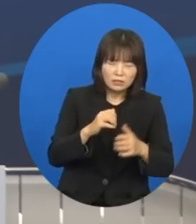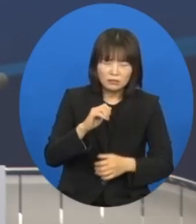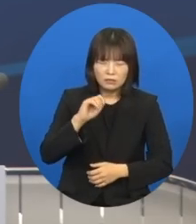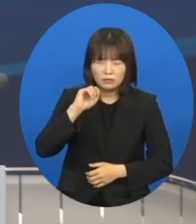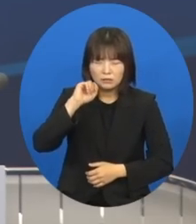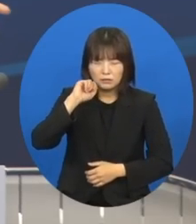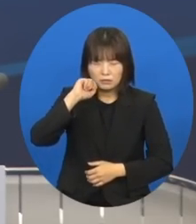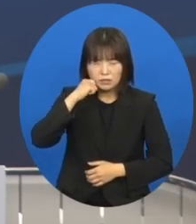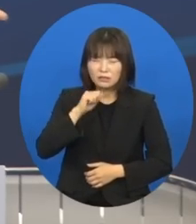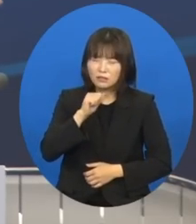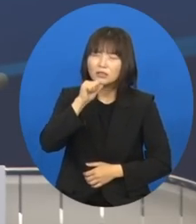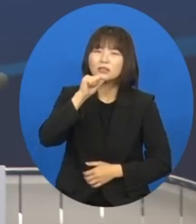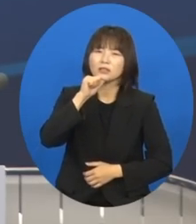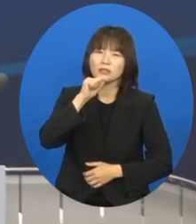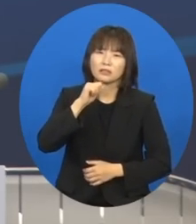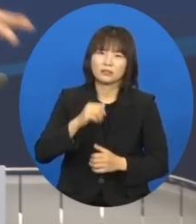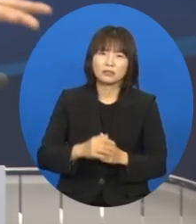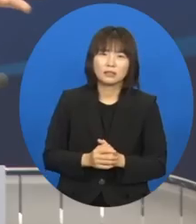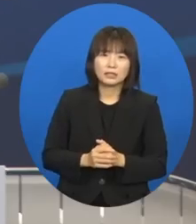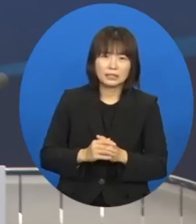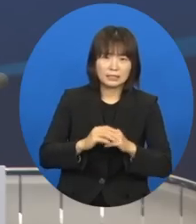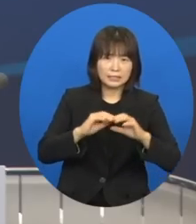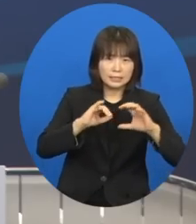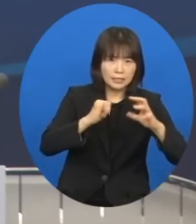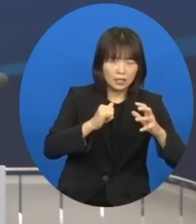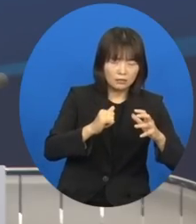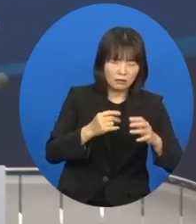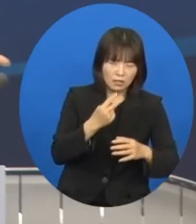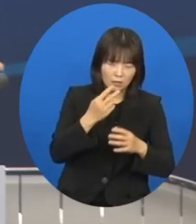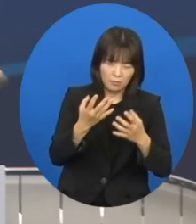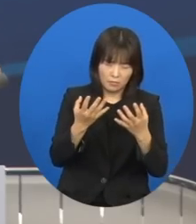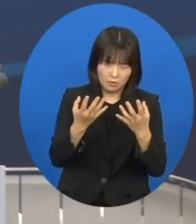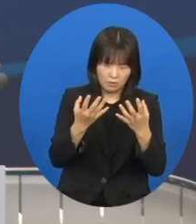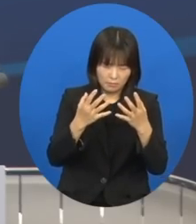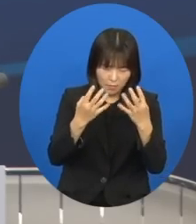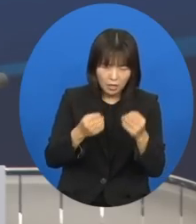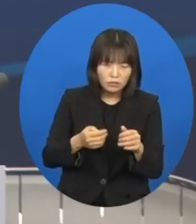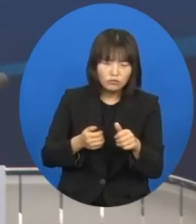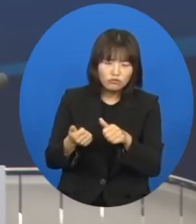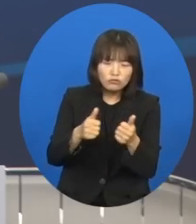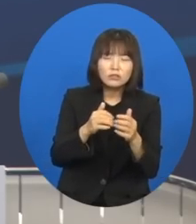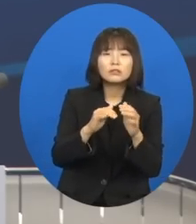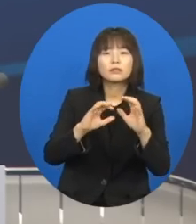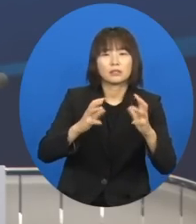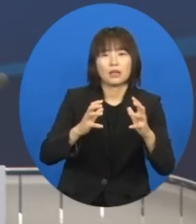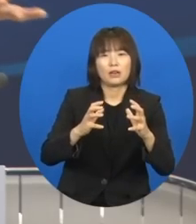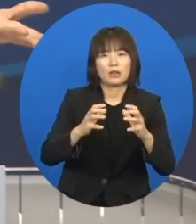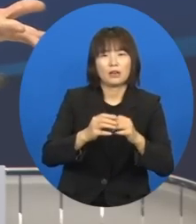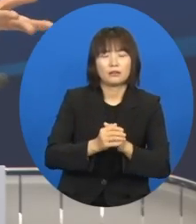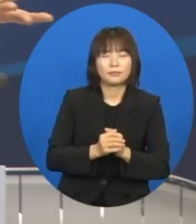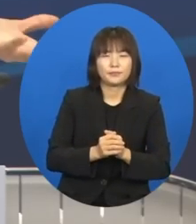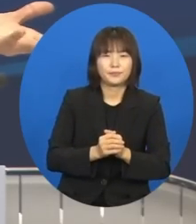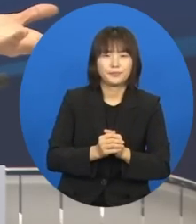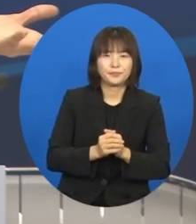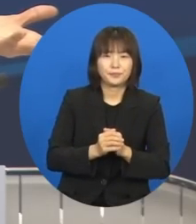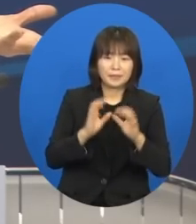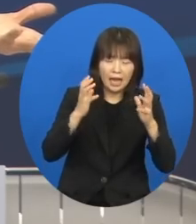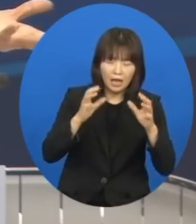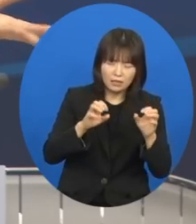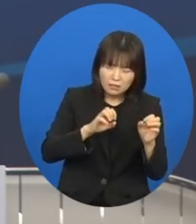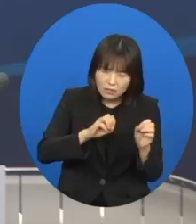여러분 세상에서 제일 많이 생명을 죽이는 나라가 지금 어느 나라입니까? 아이를 제일 많이 갖다 버리는 나라가 어느